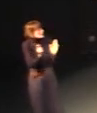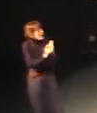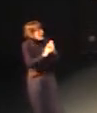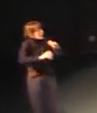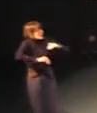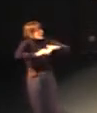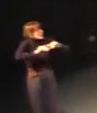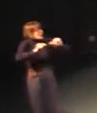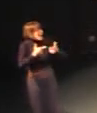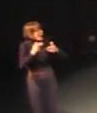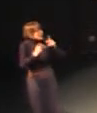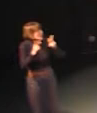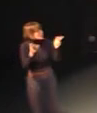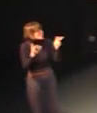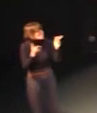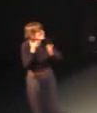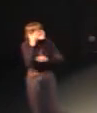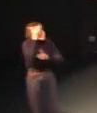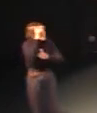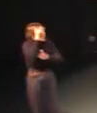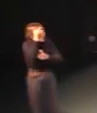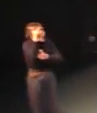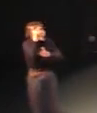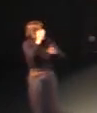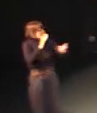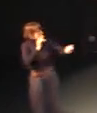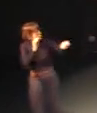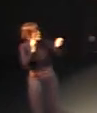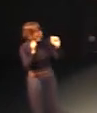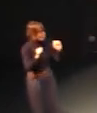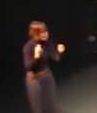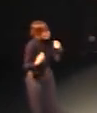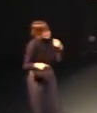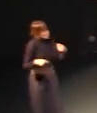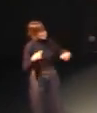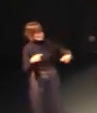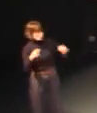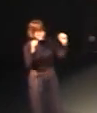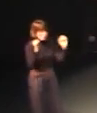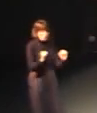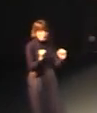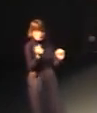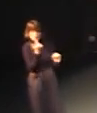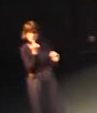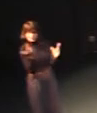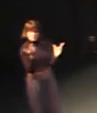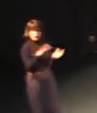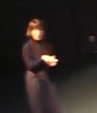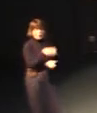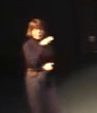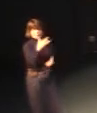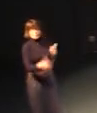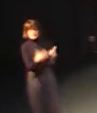de d'ouvrir des négociations pour permettre ces exploitation des ressources minérales